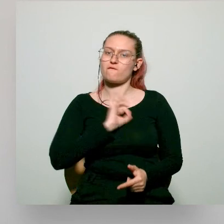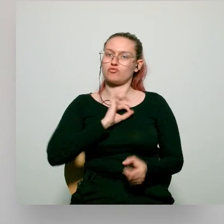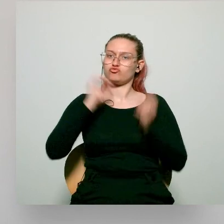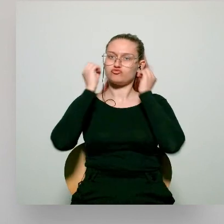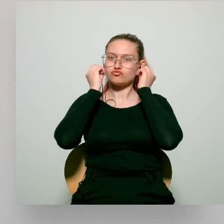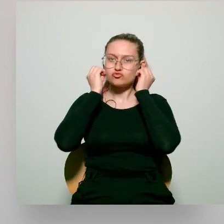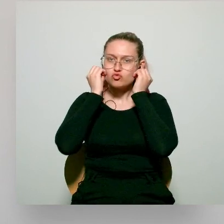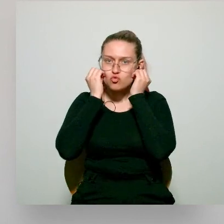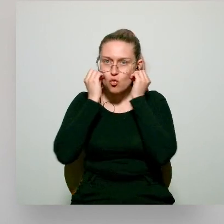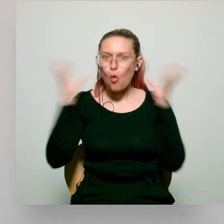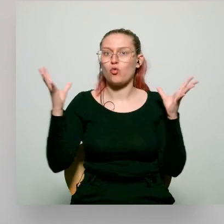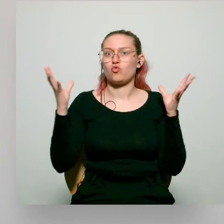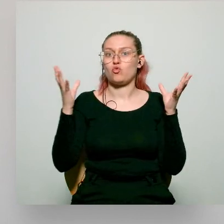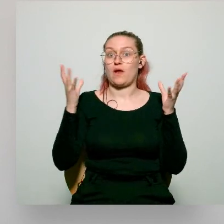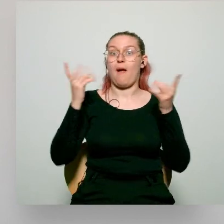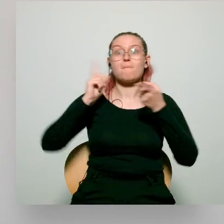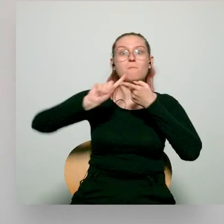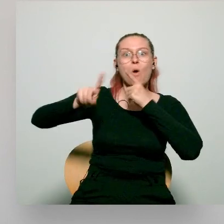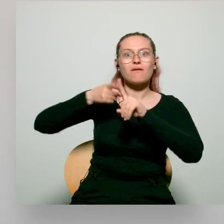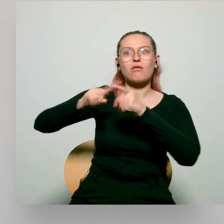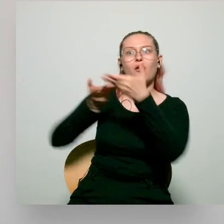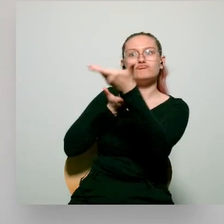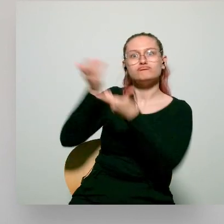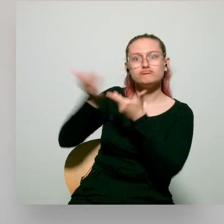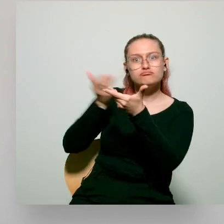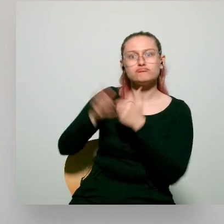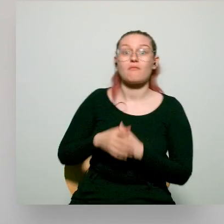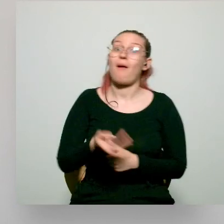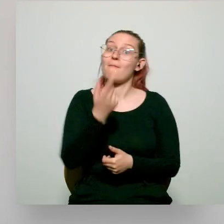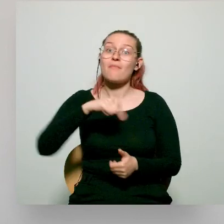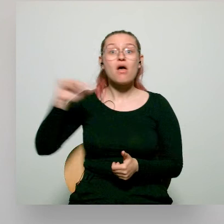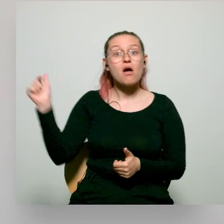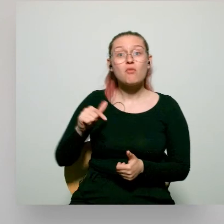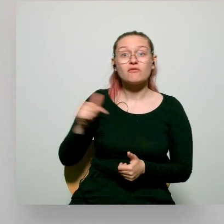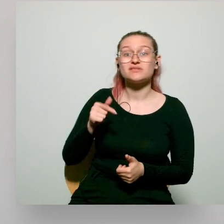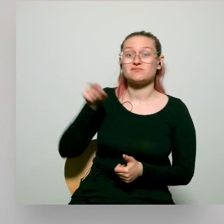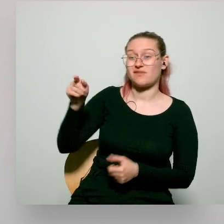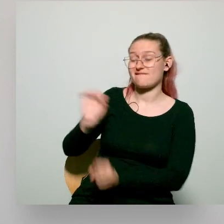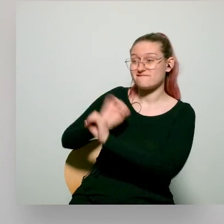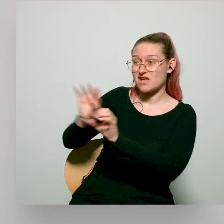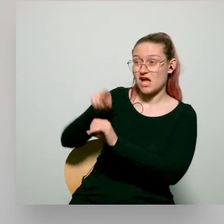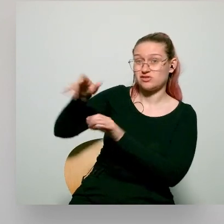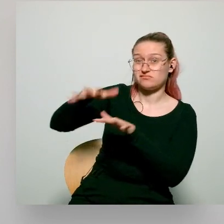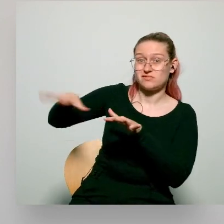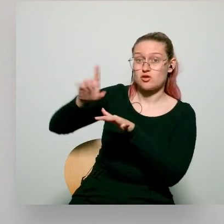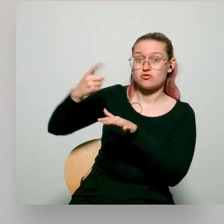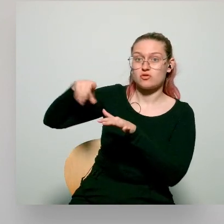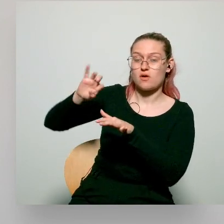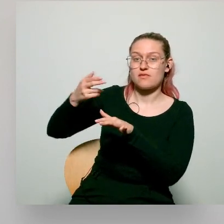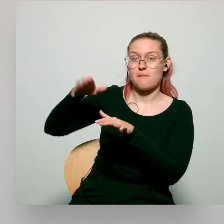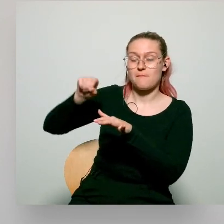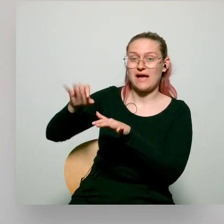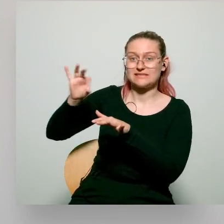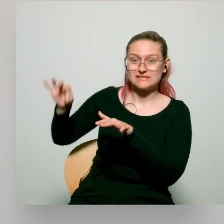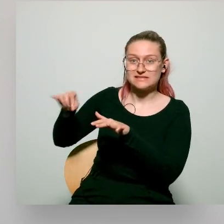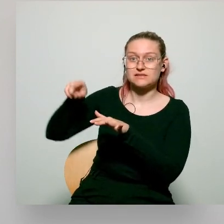Donbasowi, dlaczego właśnie stamtąd rekrutowała się ogromna ilość dysydentów lat 60. Większość z nich, i